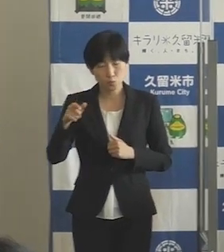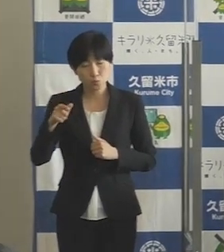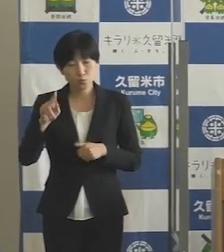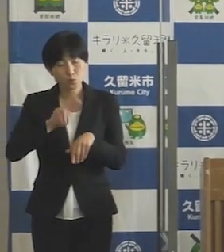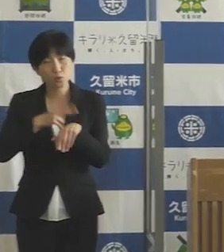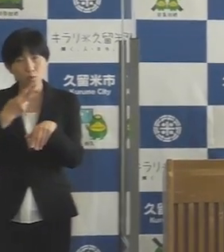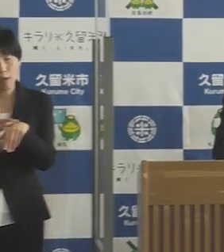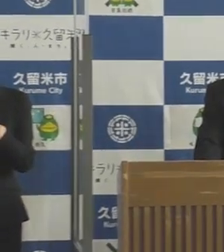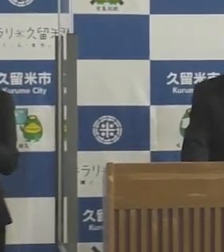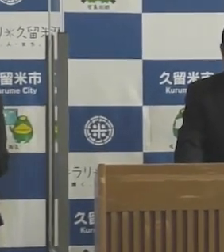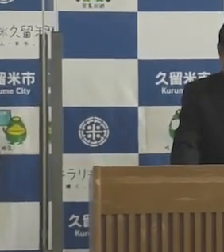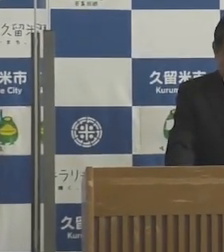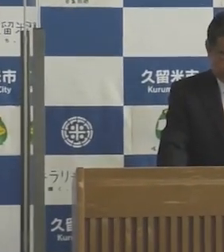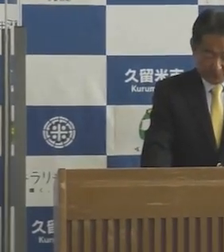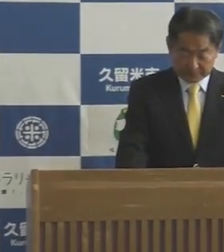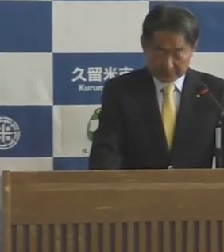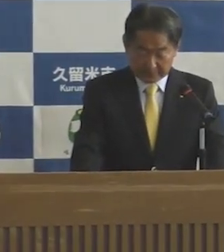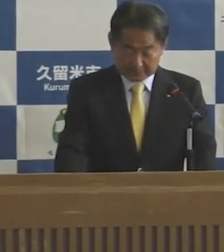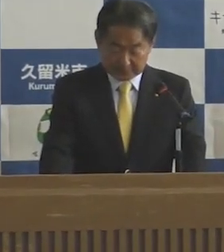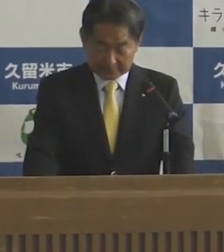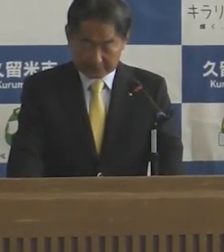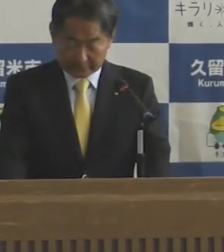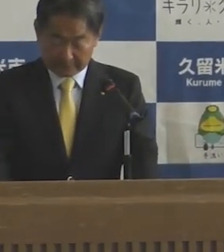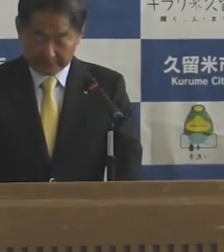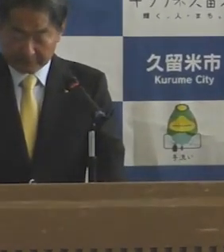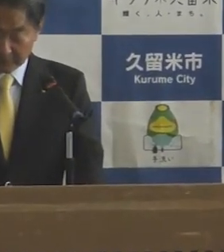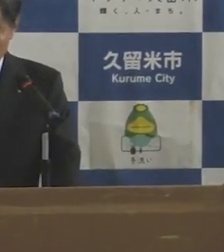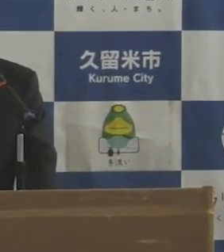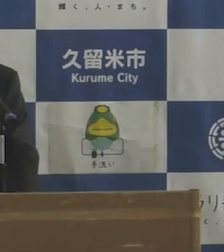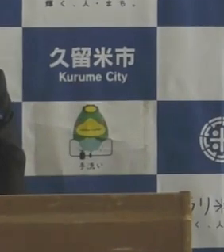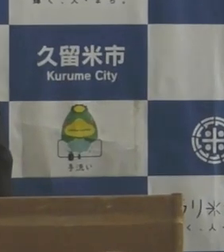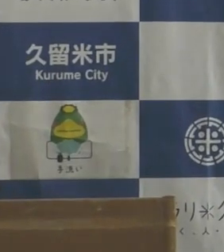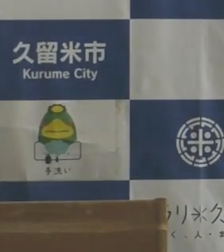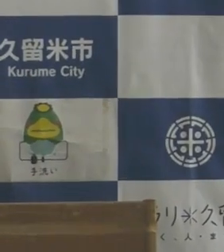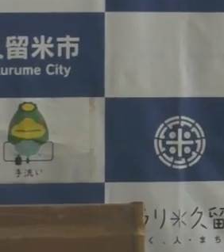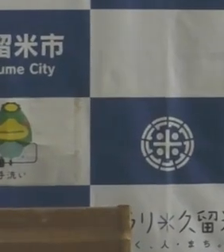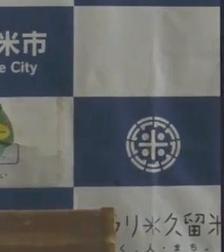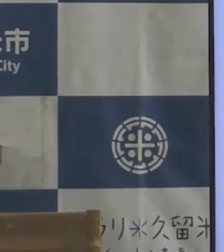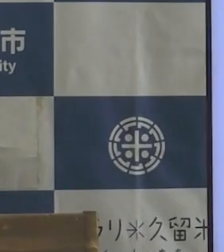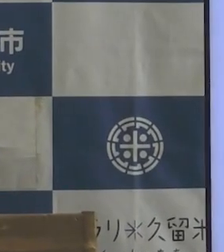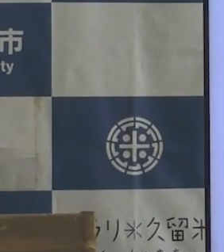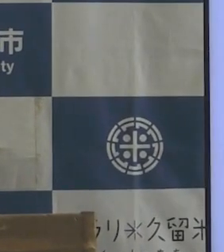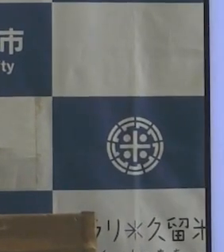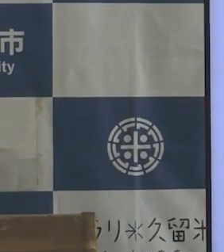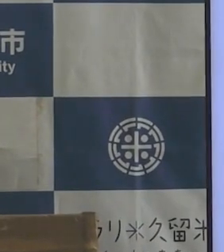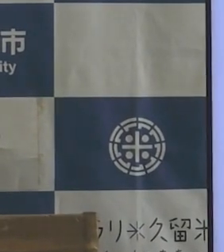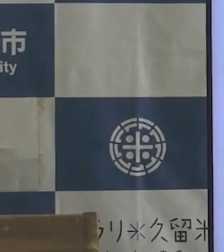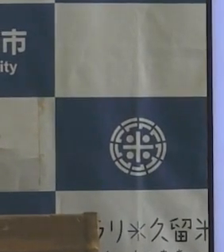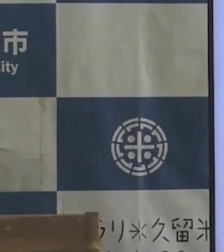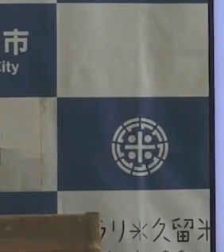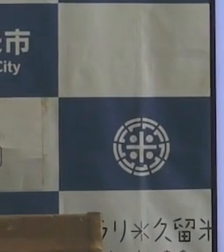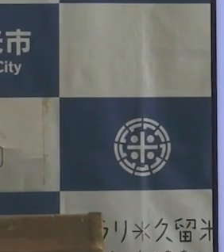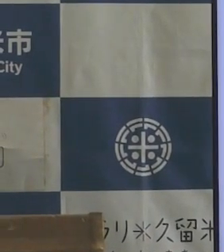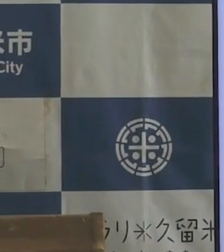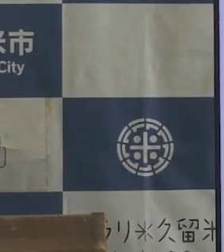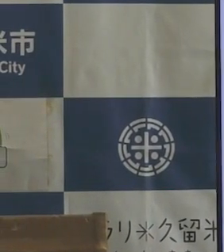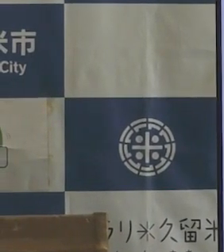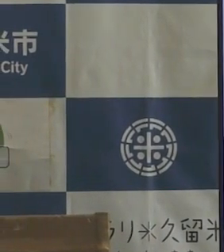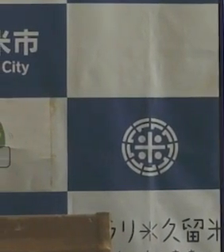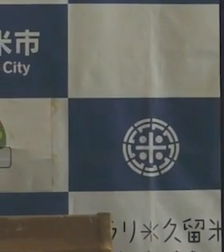。若い方がよく利用される施設ですから、今回同社のご協力をいただくことができ